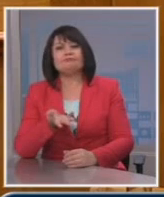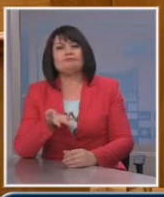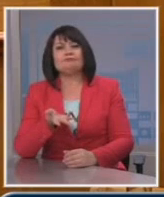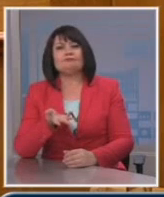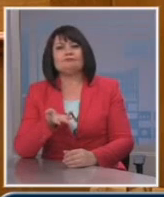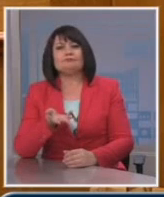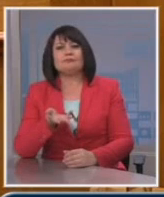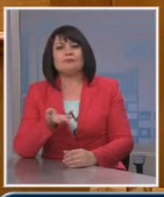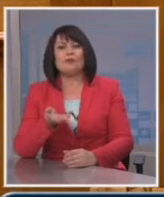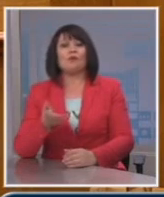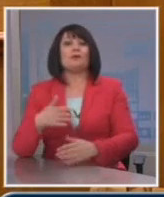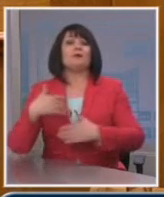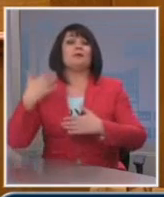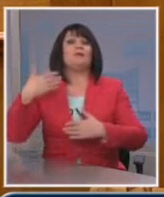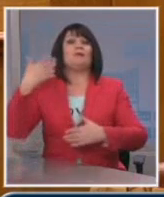οπορτουνισμό.